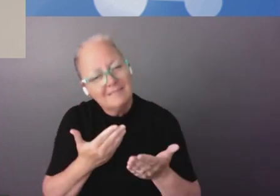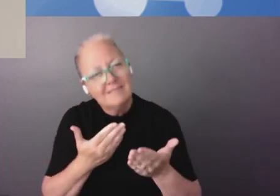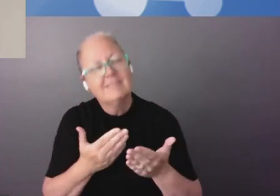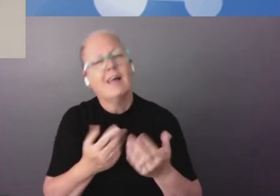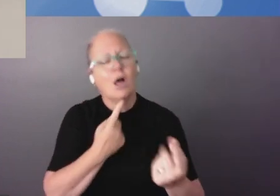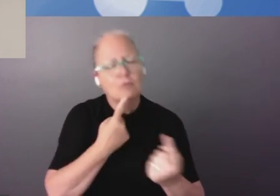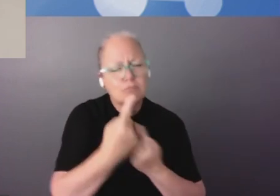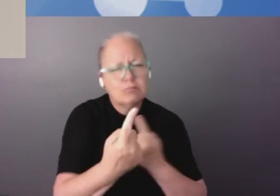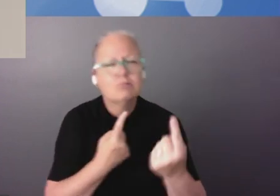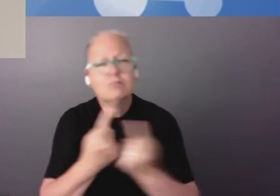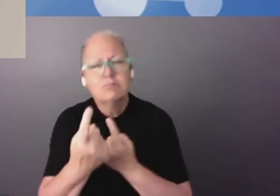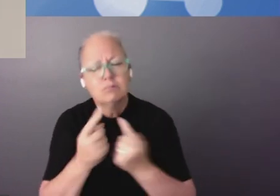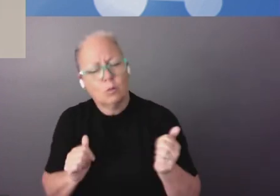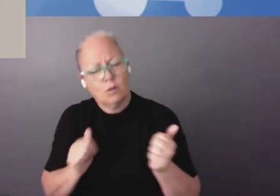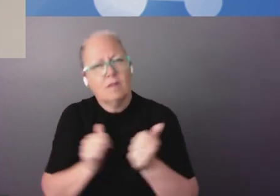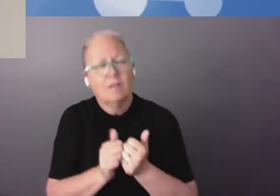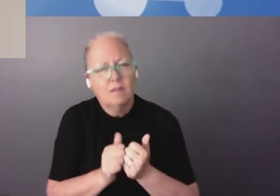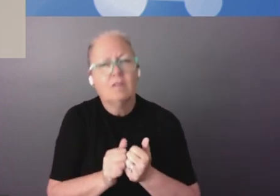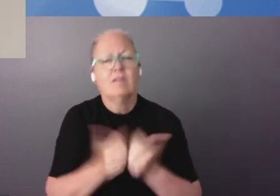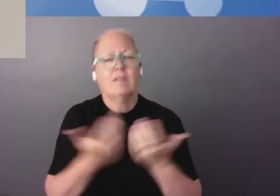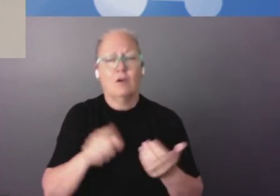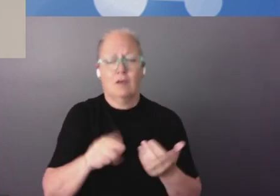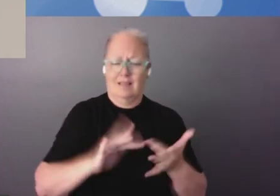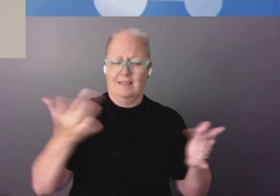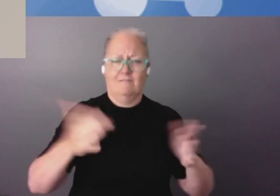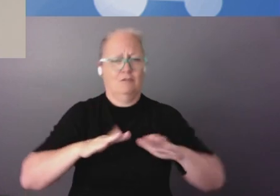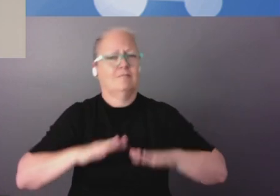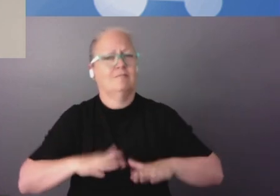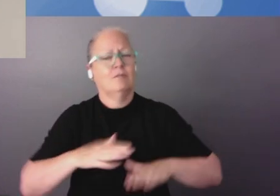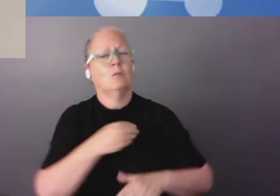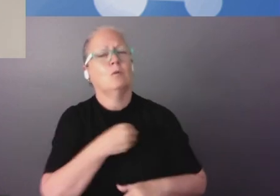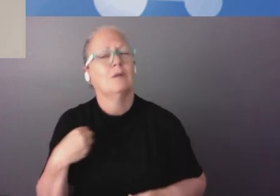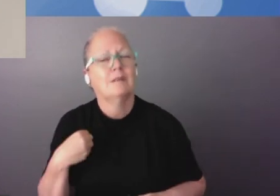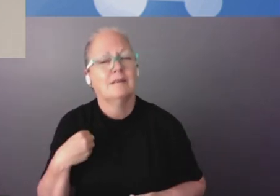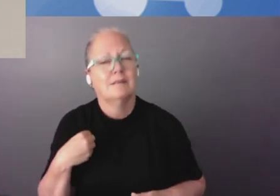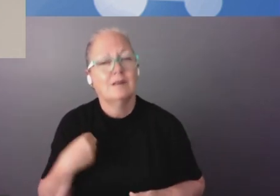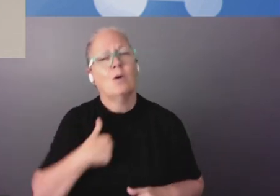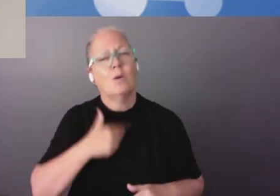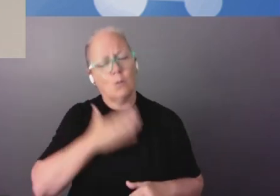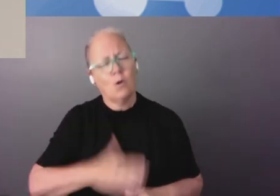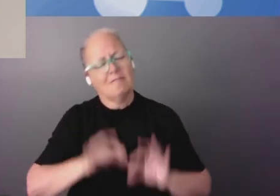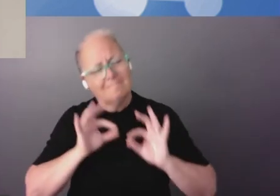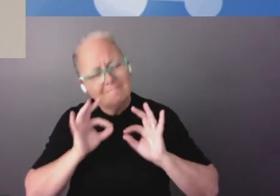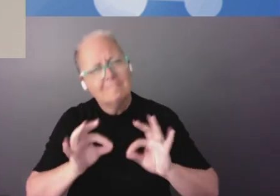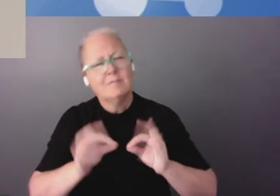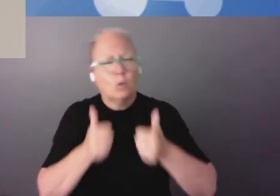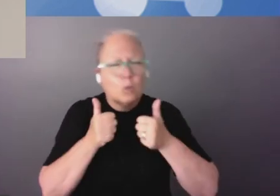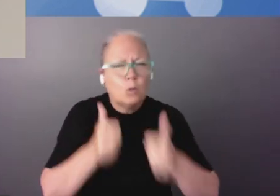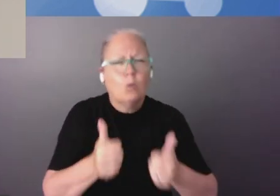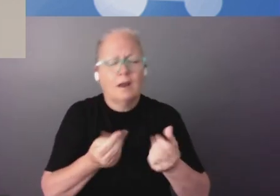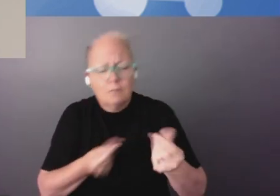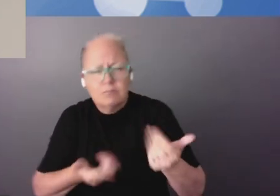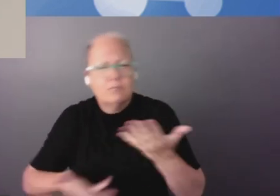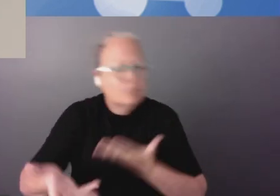przyszłości internetu. Niech to spotkanie będzie owocnym miejscem wymiany myśli i doświadczeń w zakresie